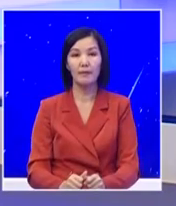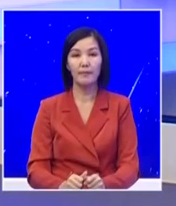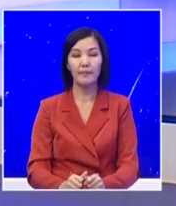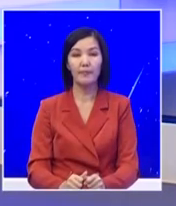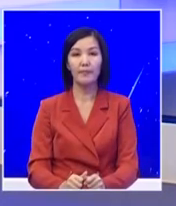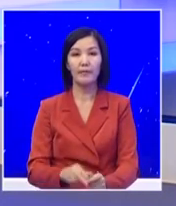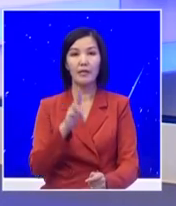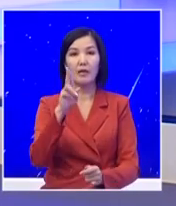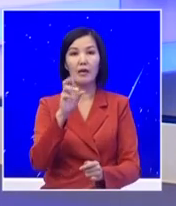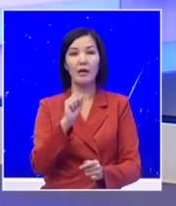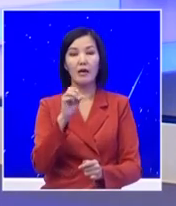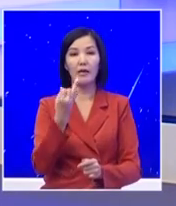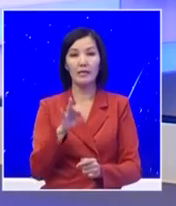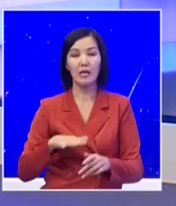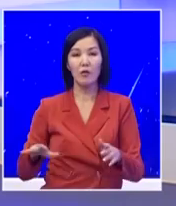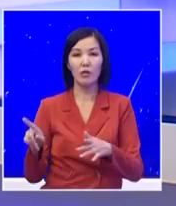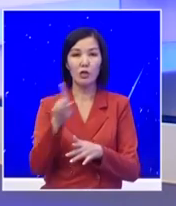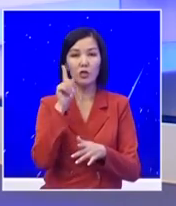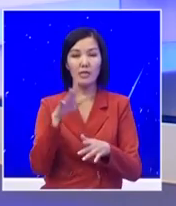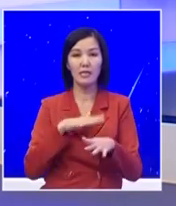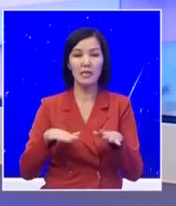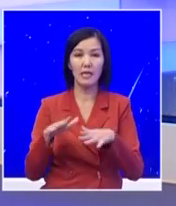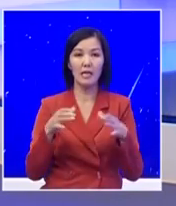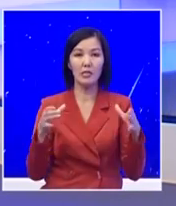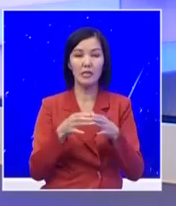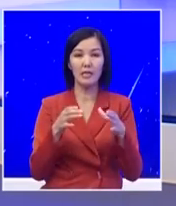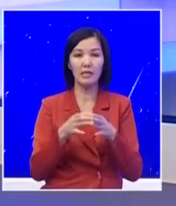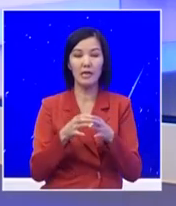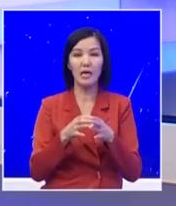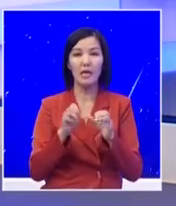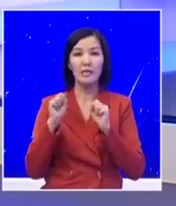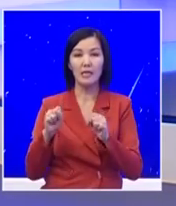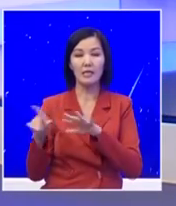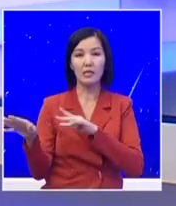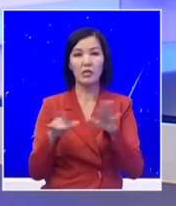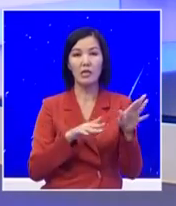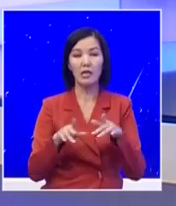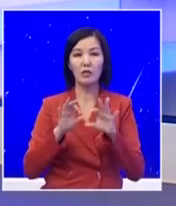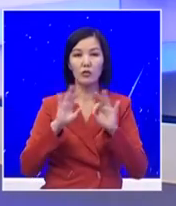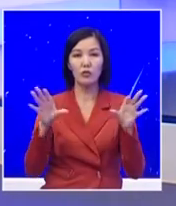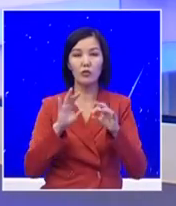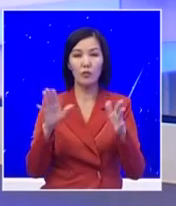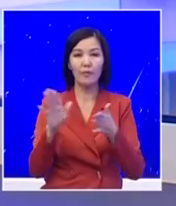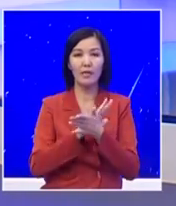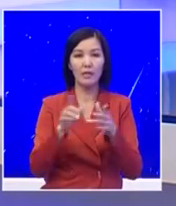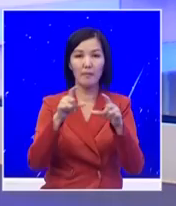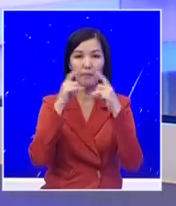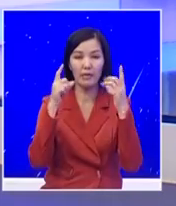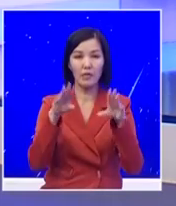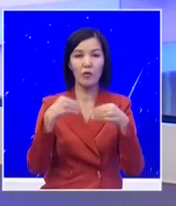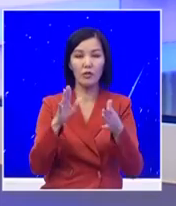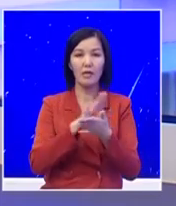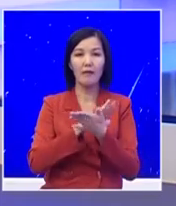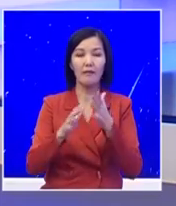Соңғы ақпарат. Қарасай ауданында жасыл ел еңбек жасақтары тұрғындарға сақтық шараларын түсіндіріп, тегін маска үлестірді. Сондай ақ